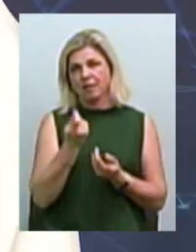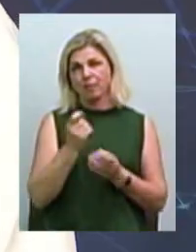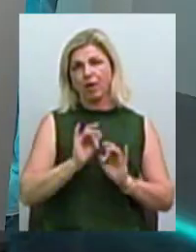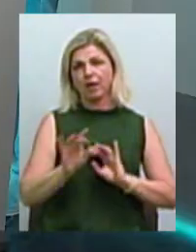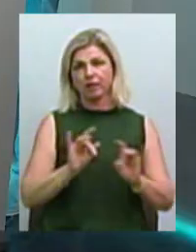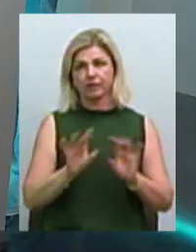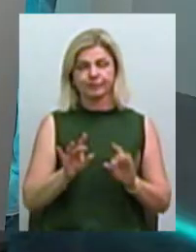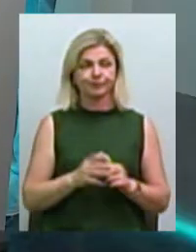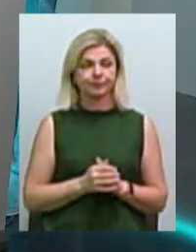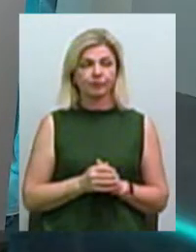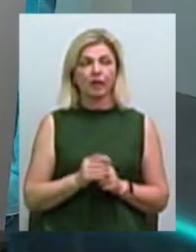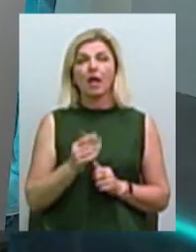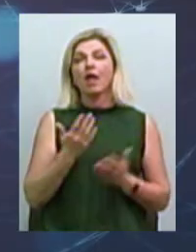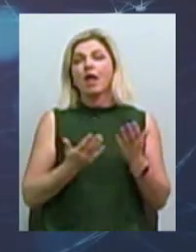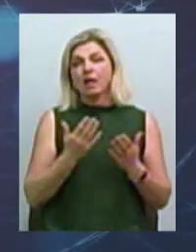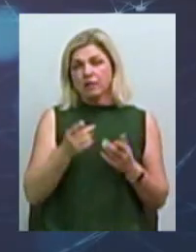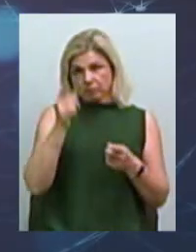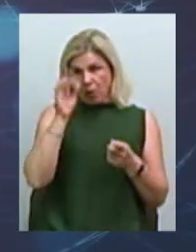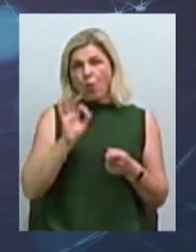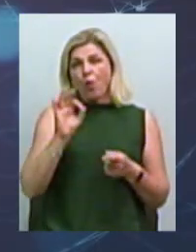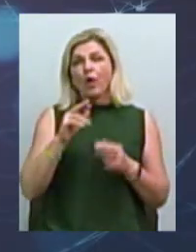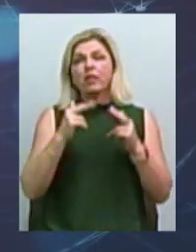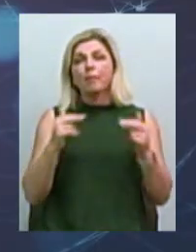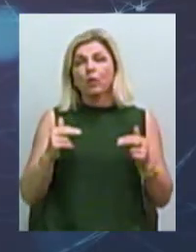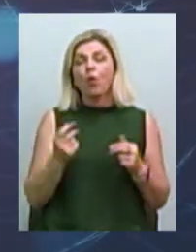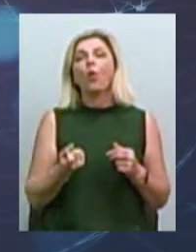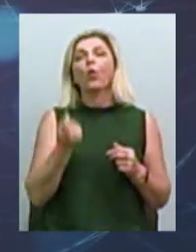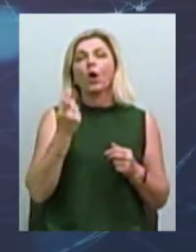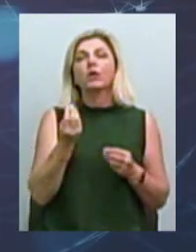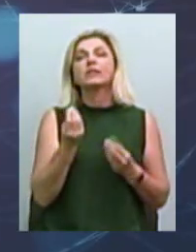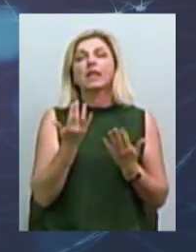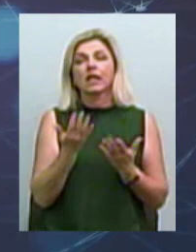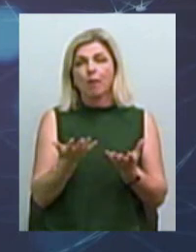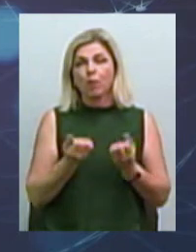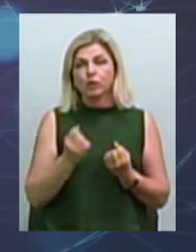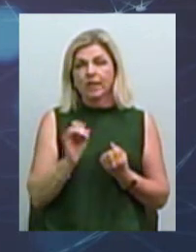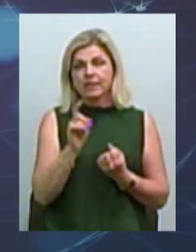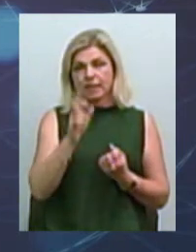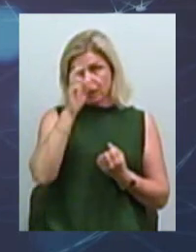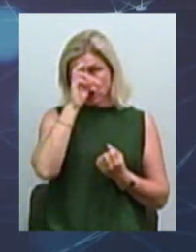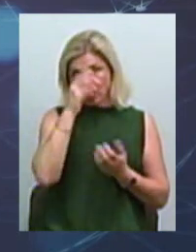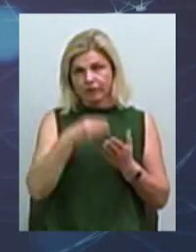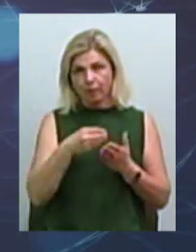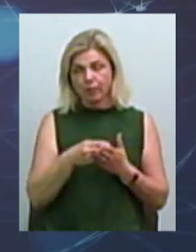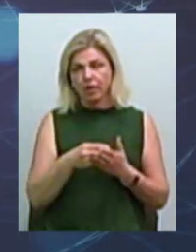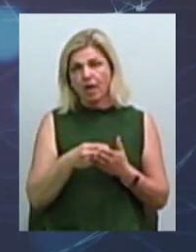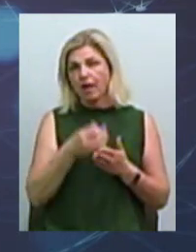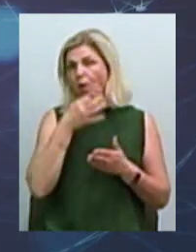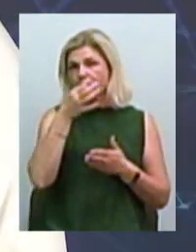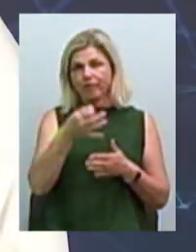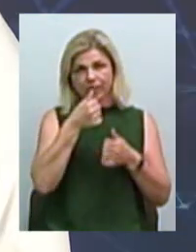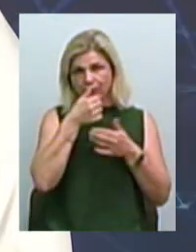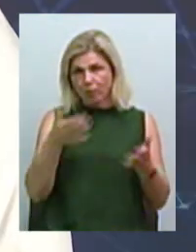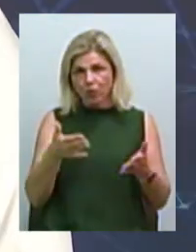тій же Дніпропетровській області, якщо володієте інформацією, а скільки з державного бюджету вони отримують? Не можу відповісти на дане питання. Так. Напевно, ще